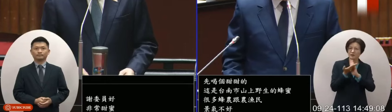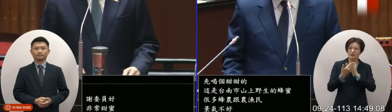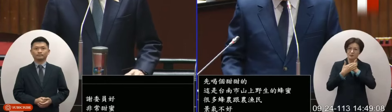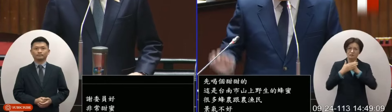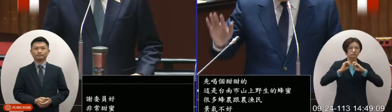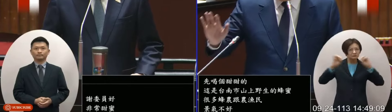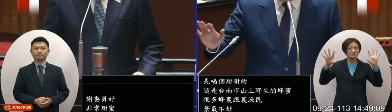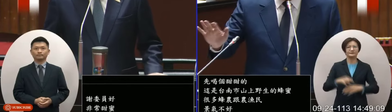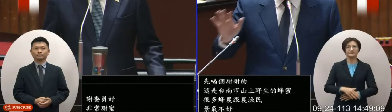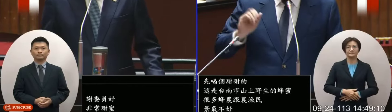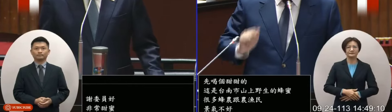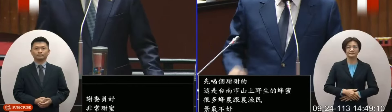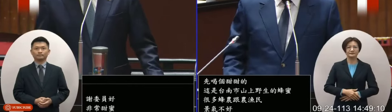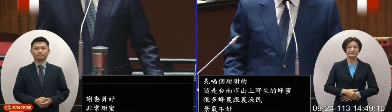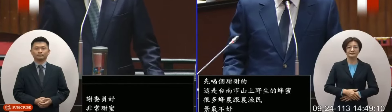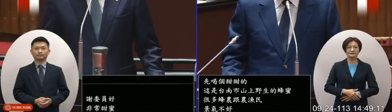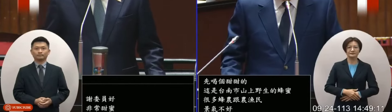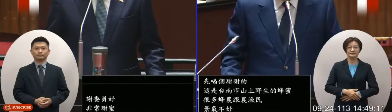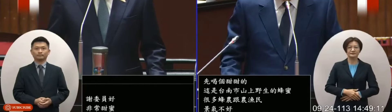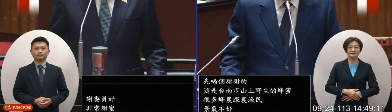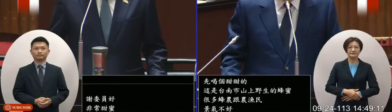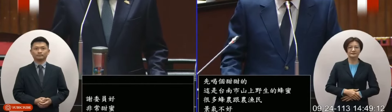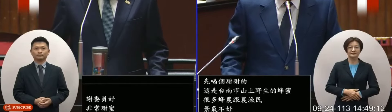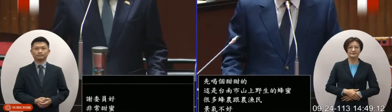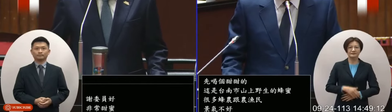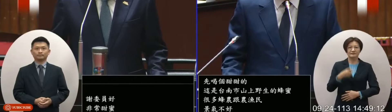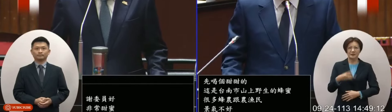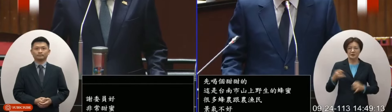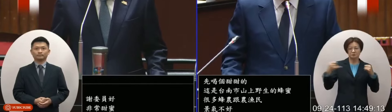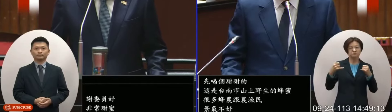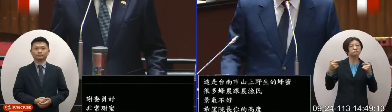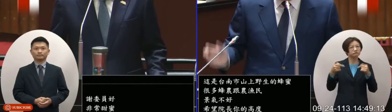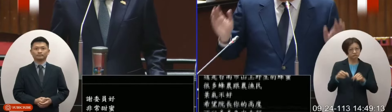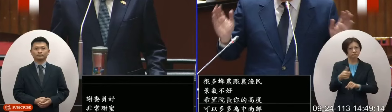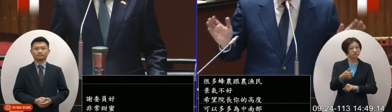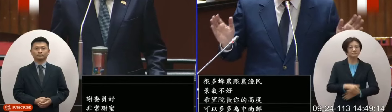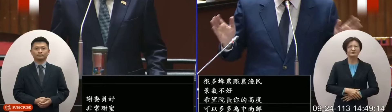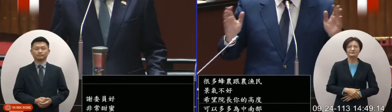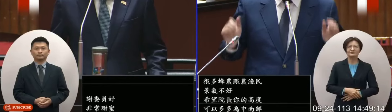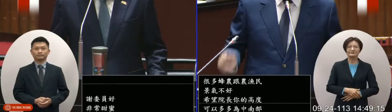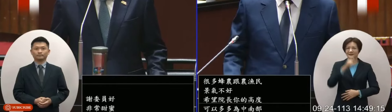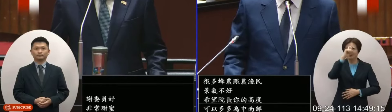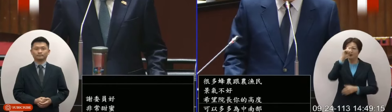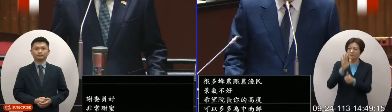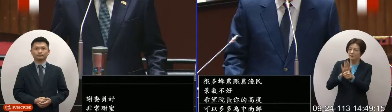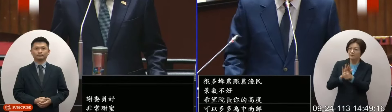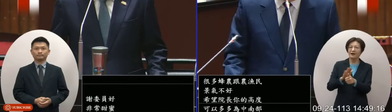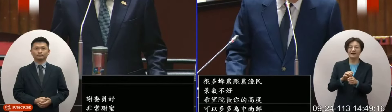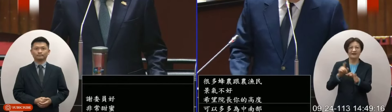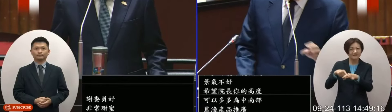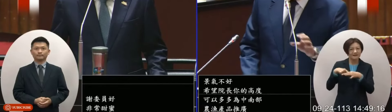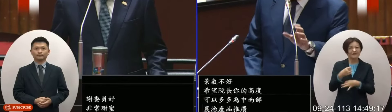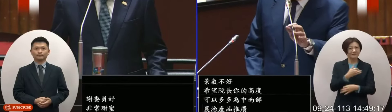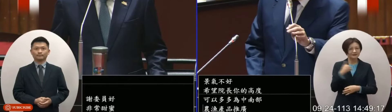哦，减一寡乡下的气氛啦。加一寡趁钱的商机